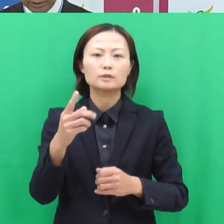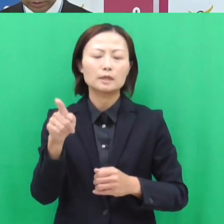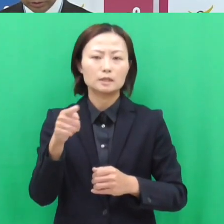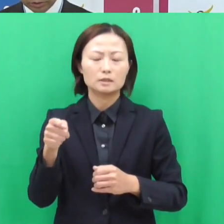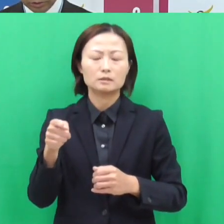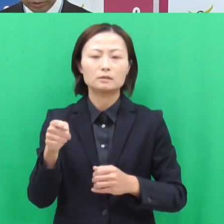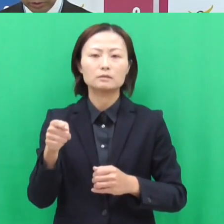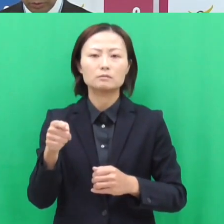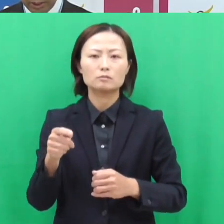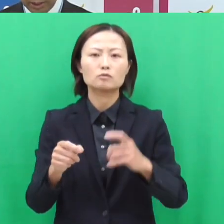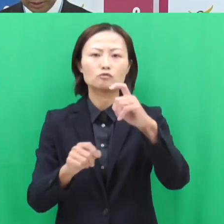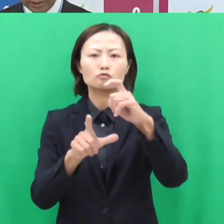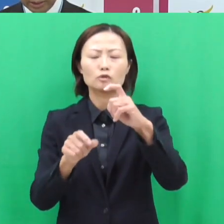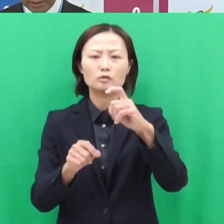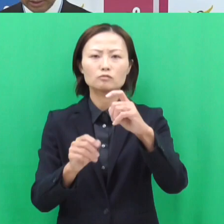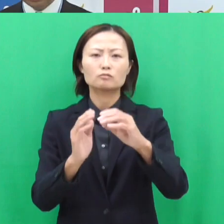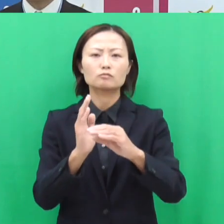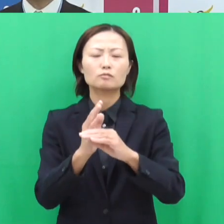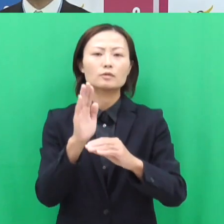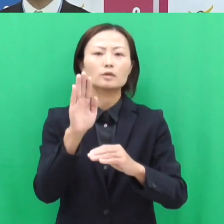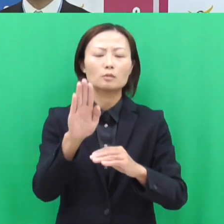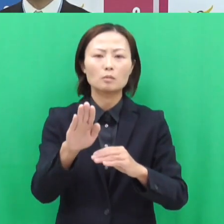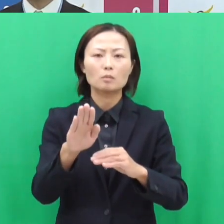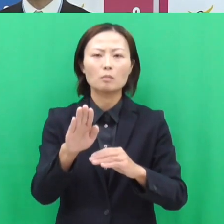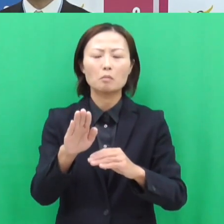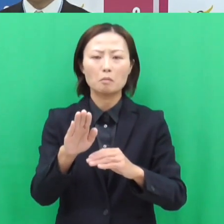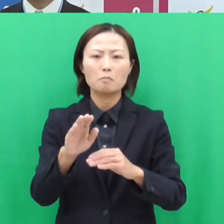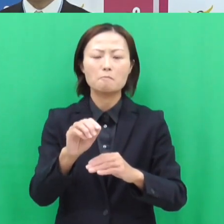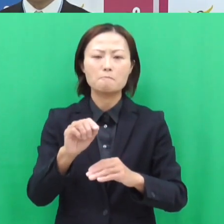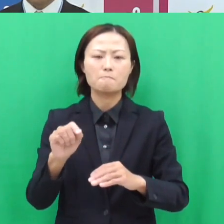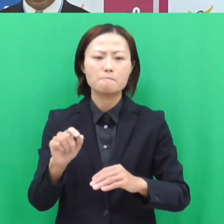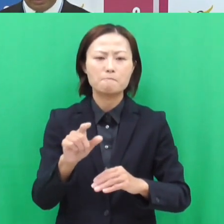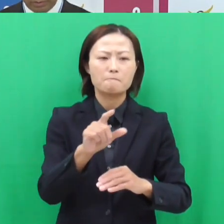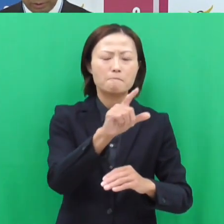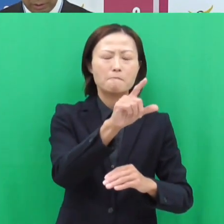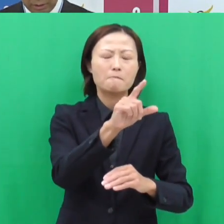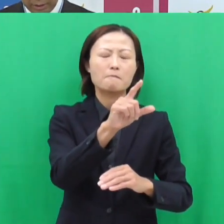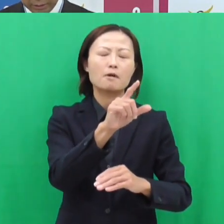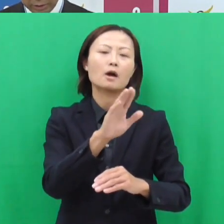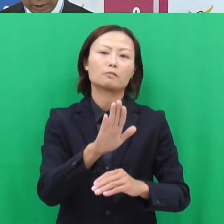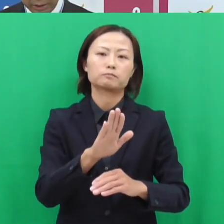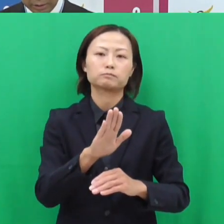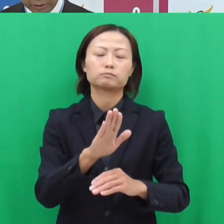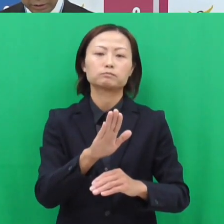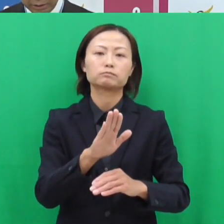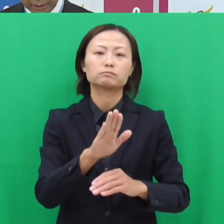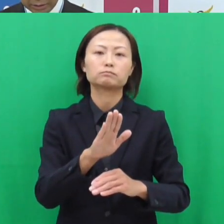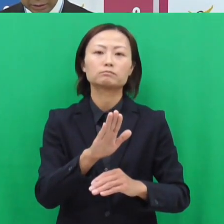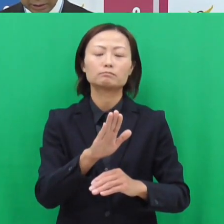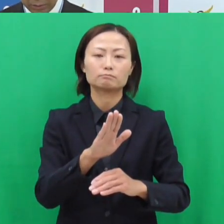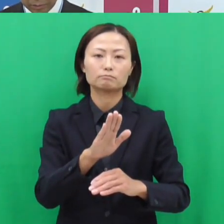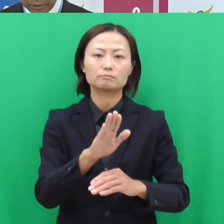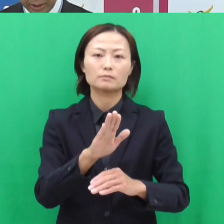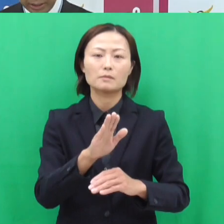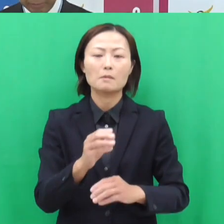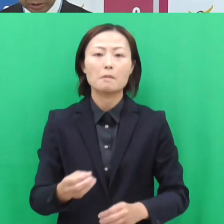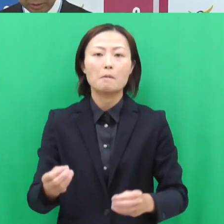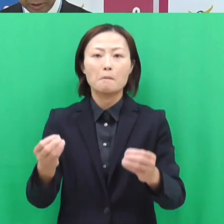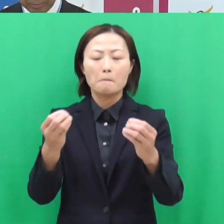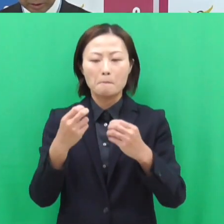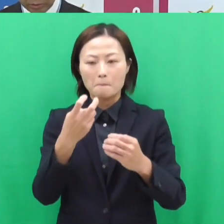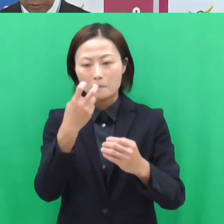10月中旬以降明らかな増加傾向にございます次に新規感染者を